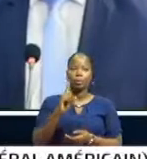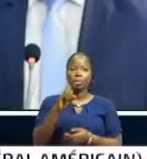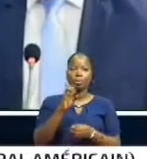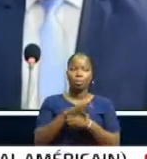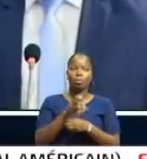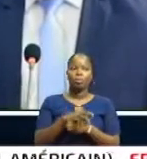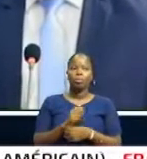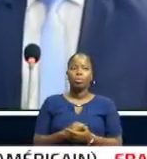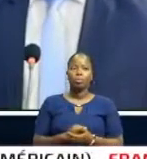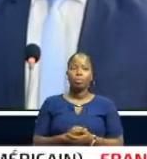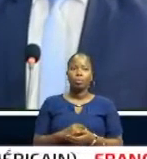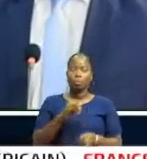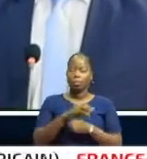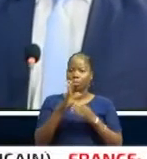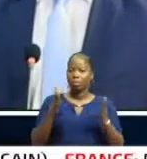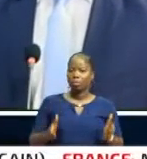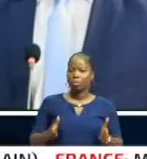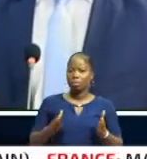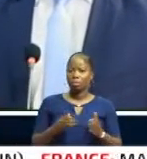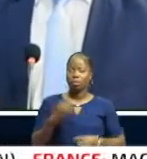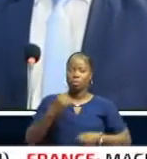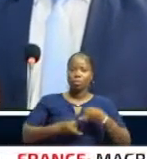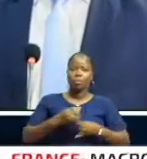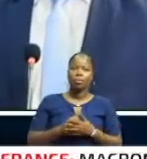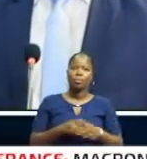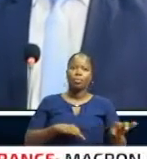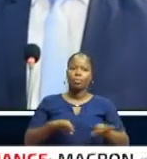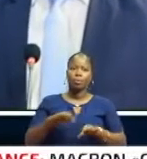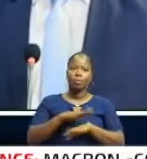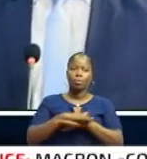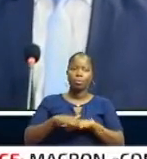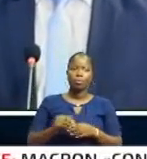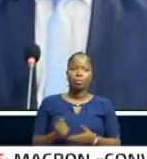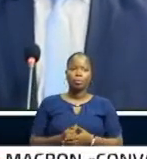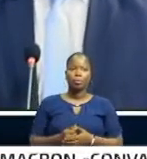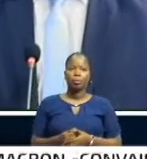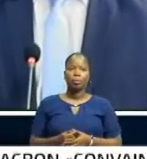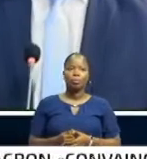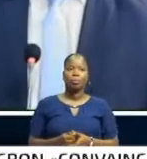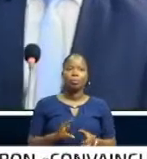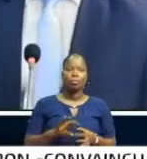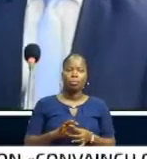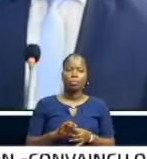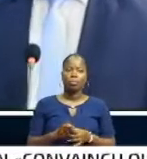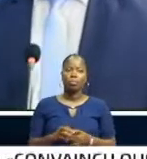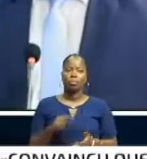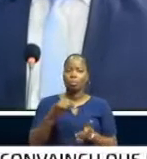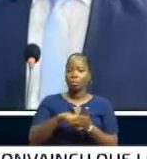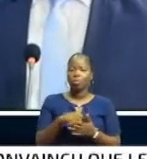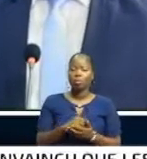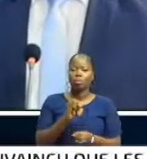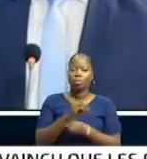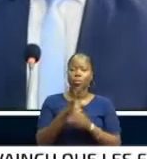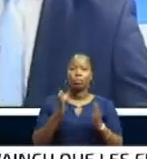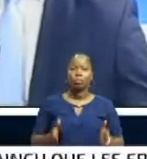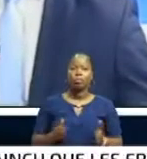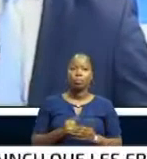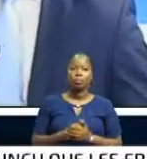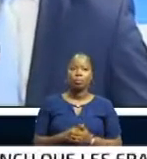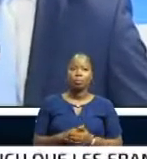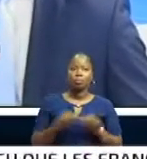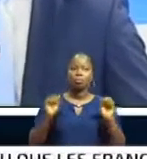signifie un conseiller alors si on veut maintenant faire dans la rhétorique pour la métaphore du continent dans le contenu mobile un conseil c'est un conseil bon